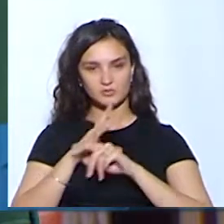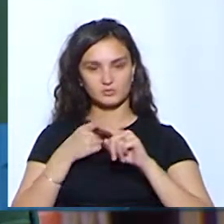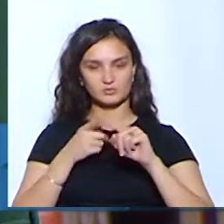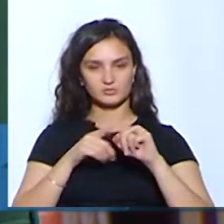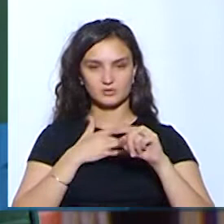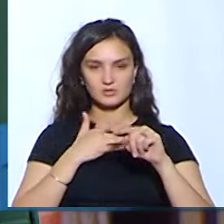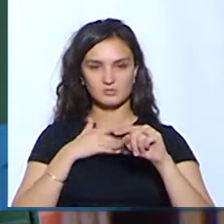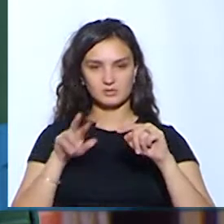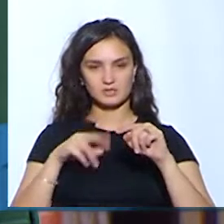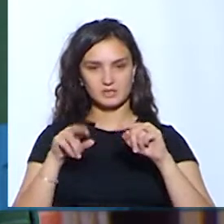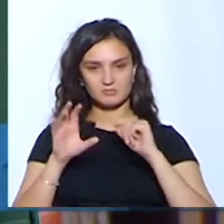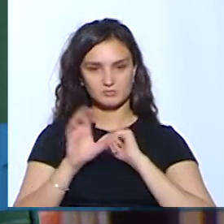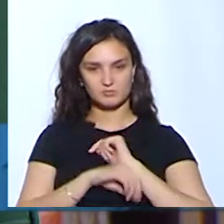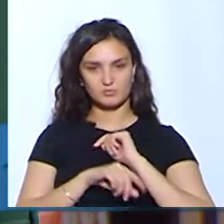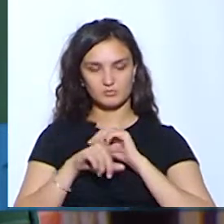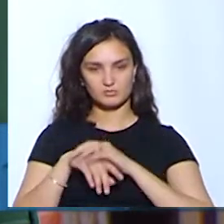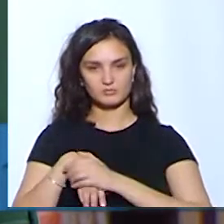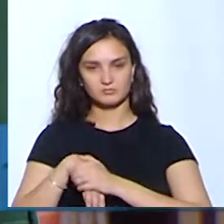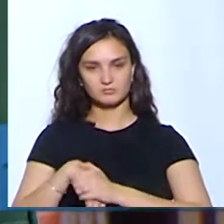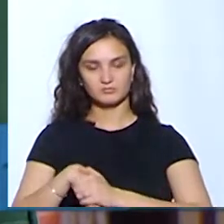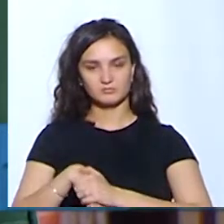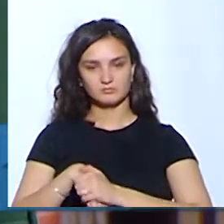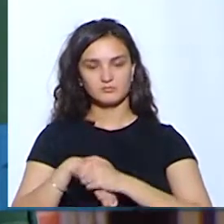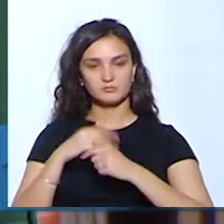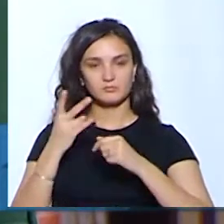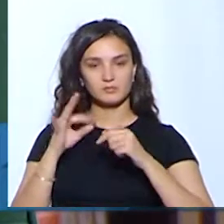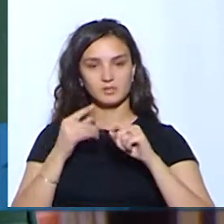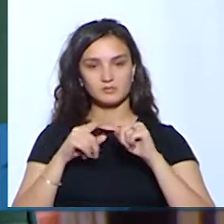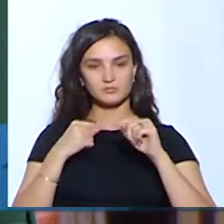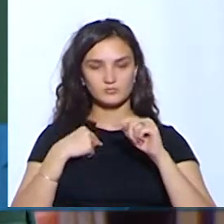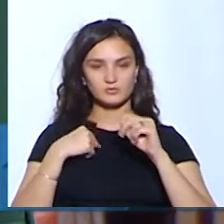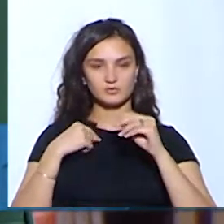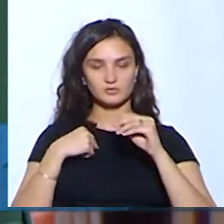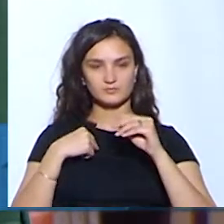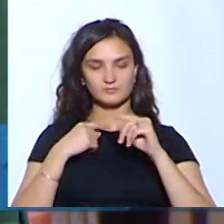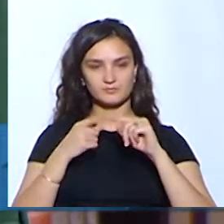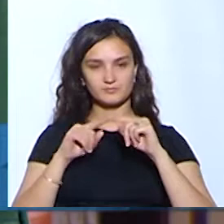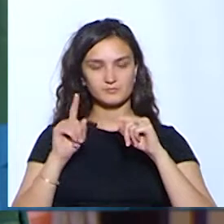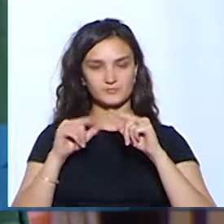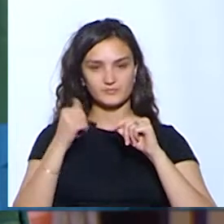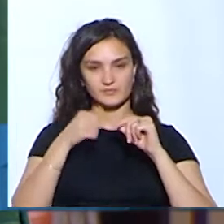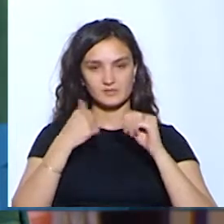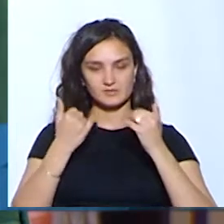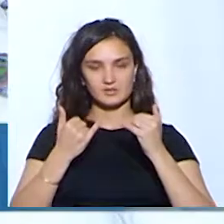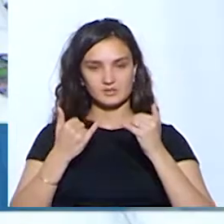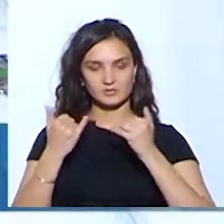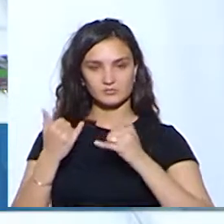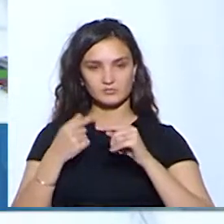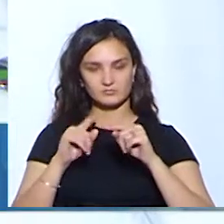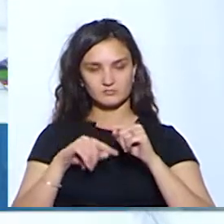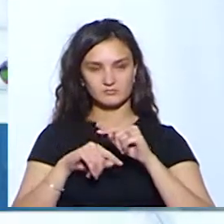რაღაც დეკემბრის ბოლოსაკენ პირველი ასეთი მატება, მაგრამ ჩვენი პროგნოზი ისეთია, რომ წლევანდელი სეზონი,